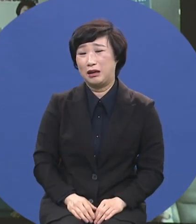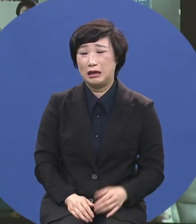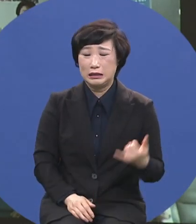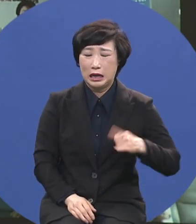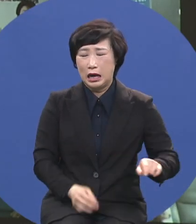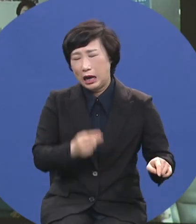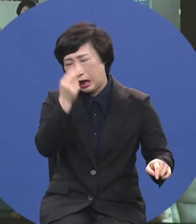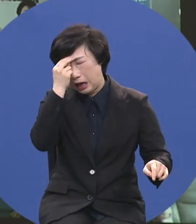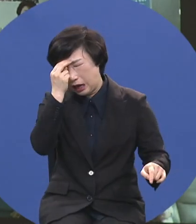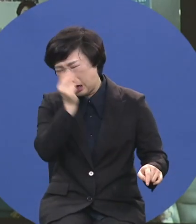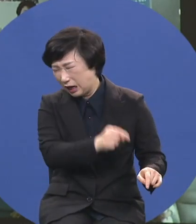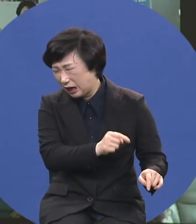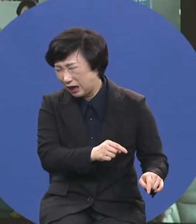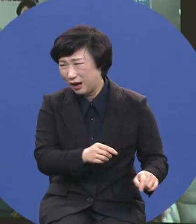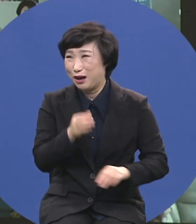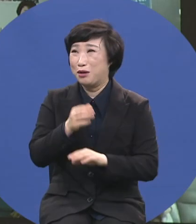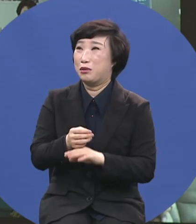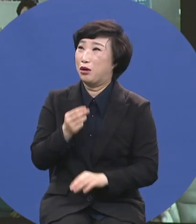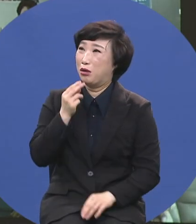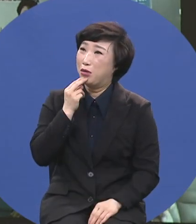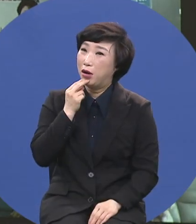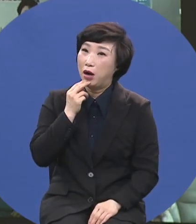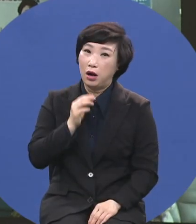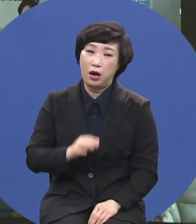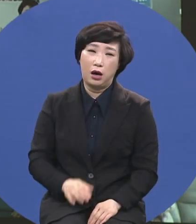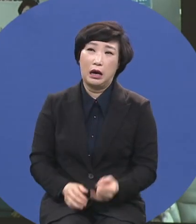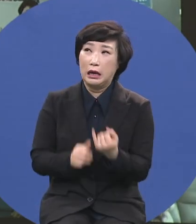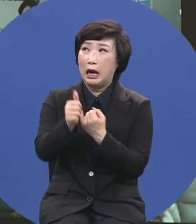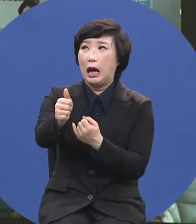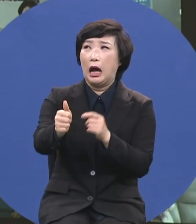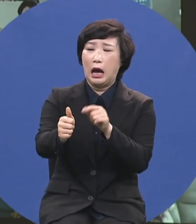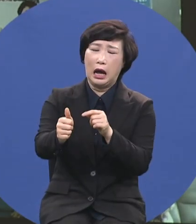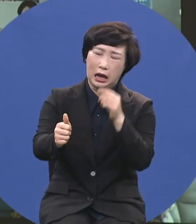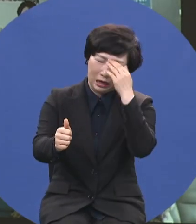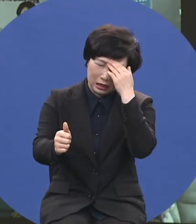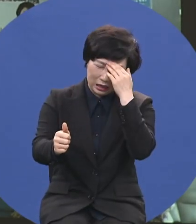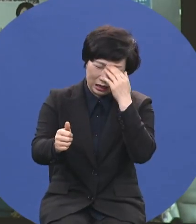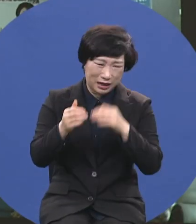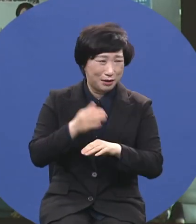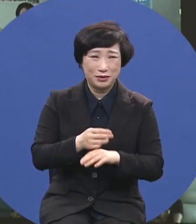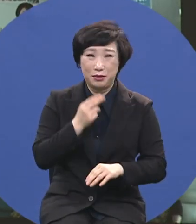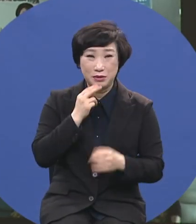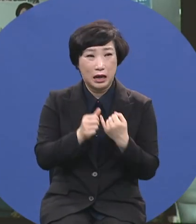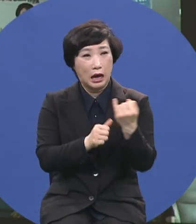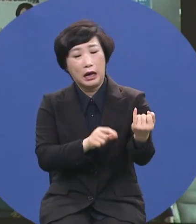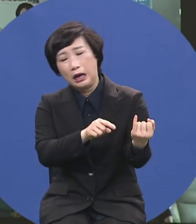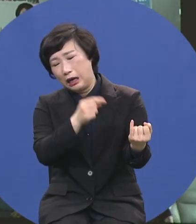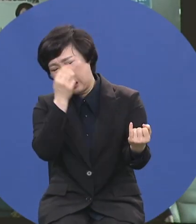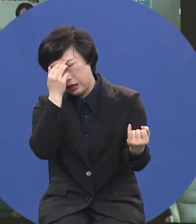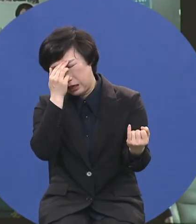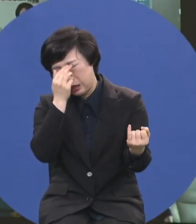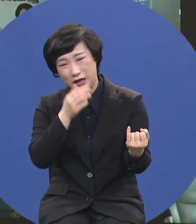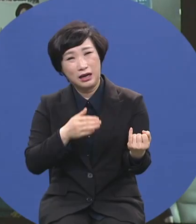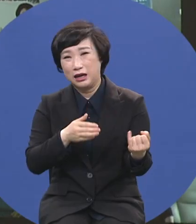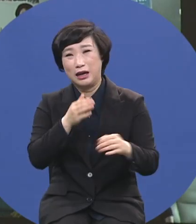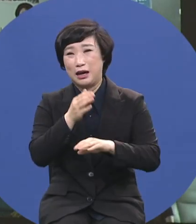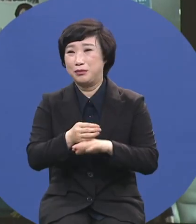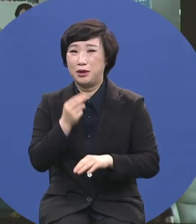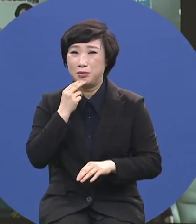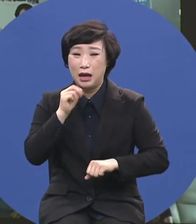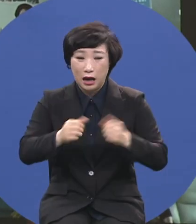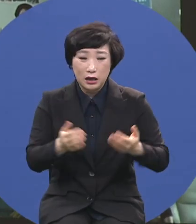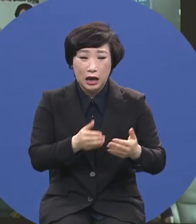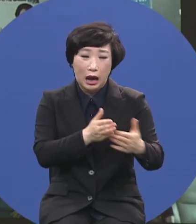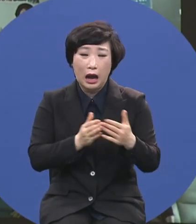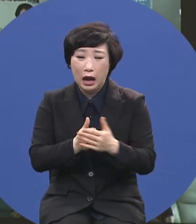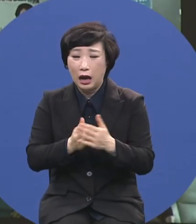자식이 속썩여서 감사가 없어요. 남편이 그래서 감사가 없어요. 아내가 그래서 감사가 없어요. 하는 일이